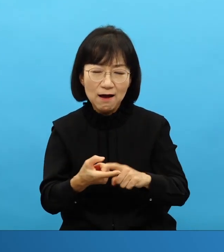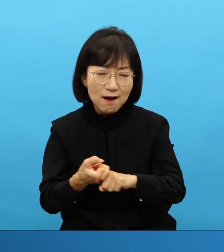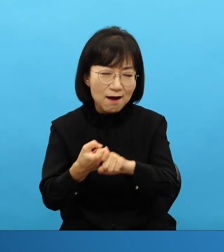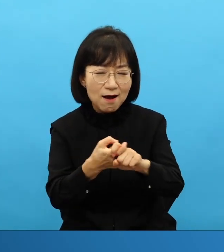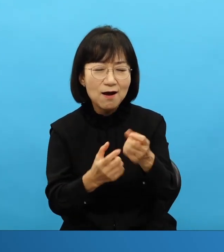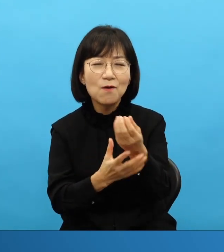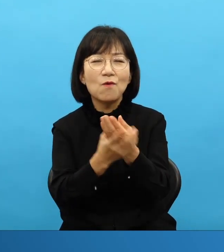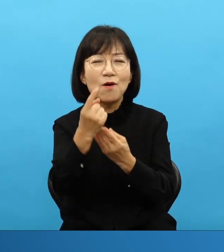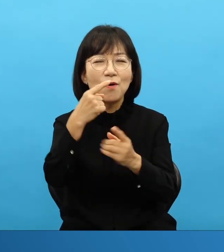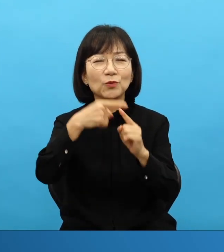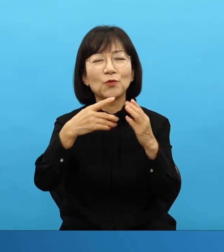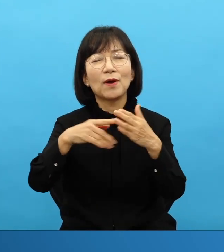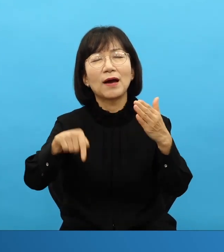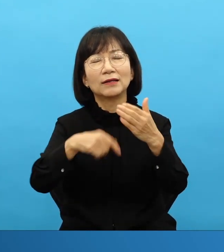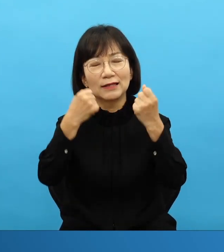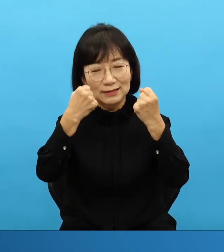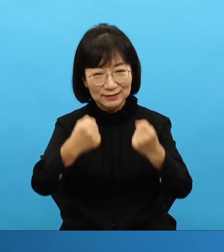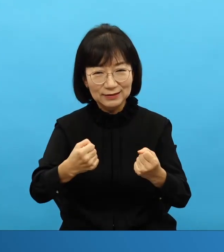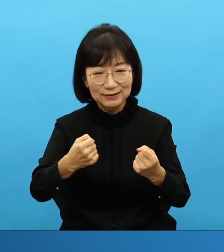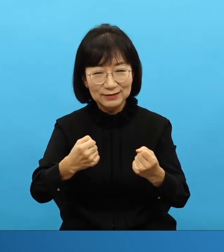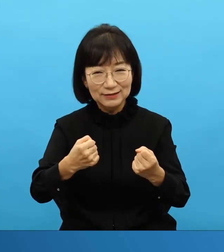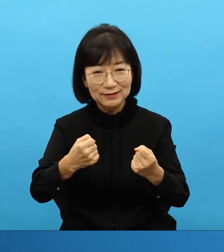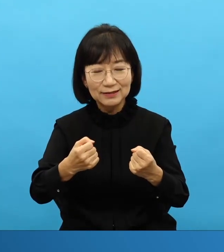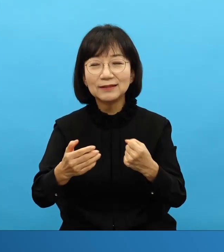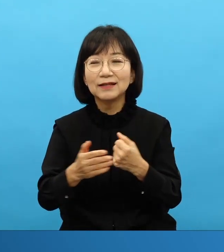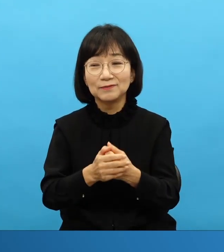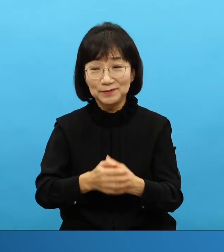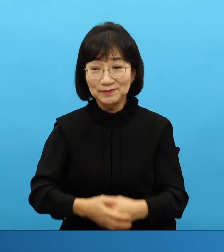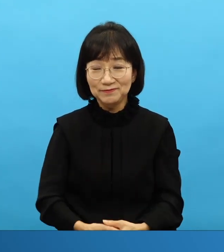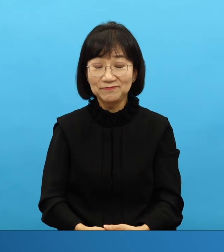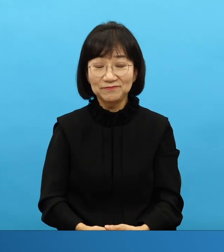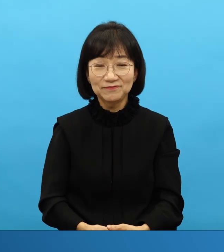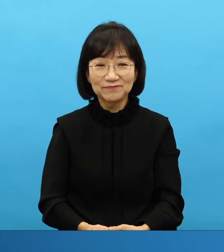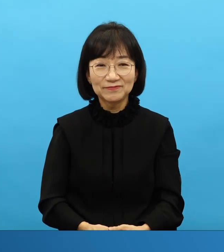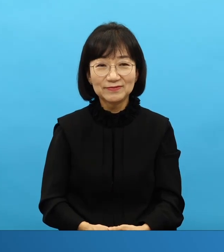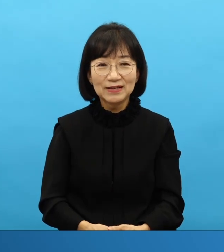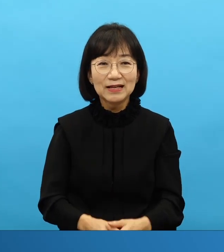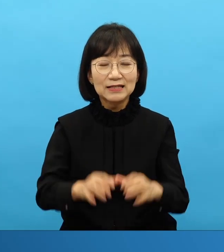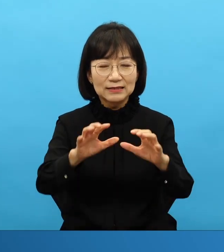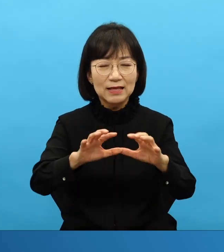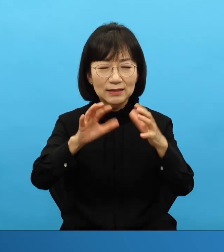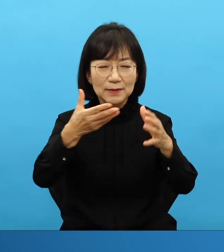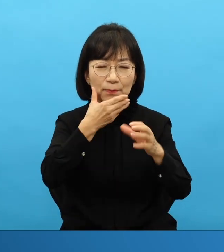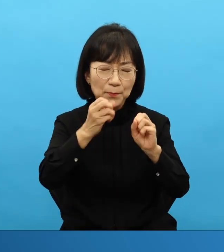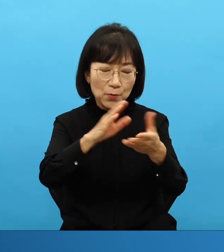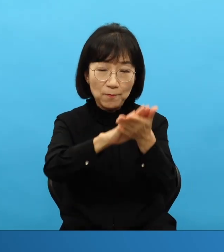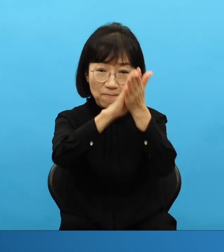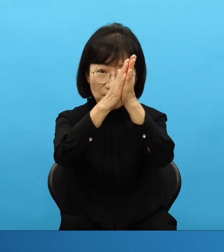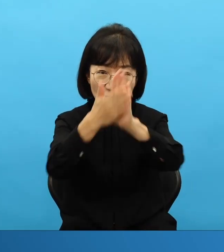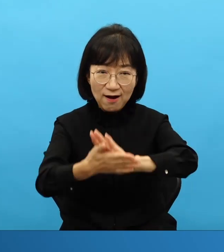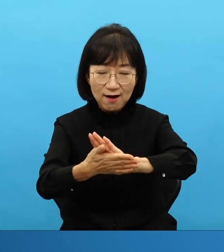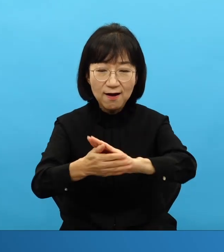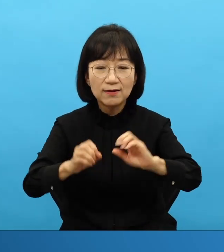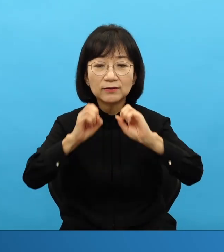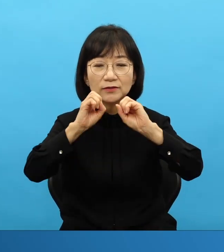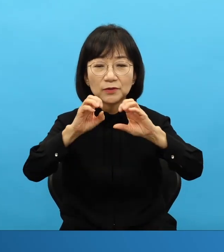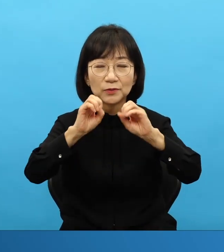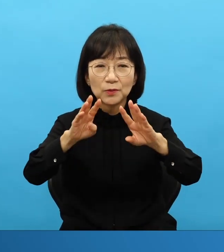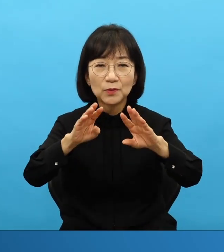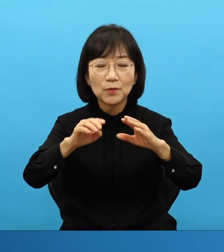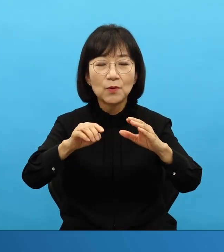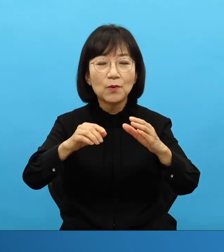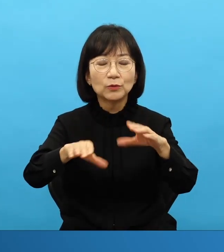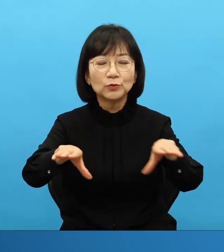교회는 세계보험하는 협회라는 또 전도총회라는 그 개혁교단이라는 총회 속에 있기